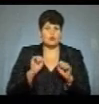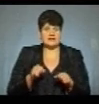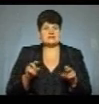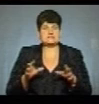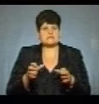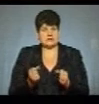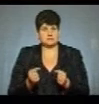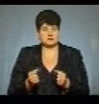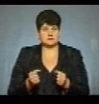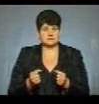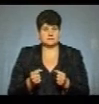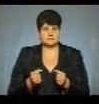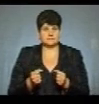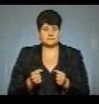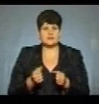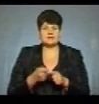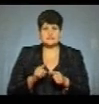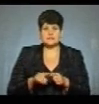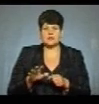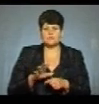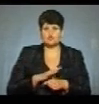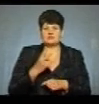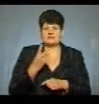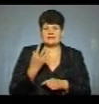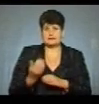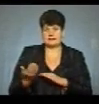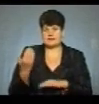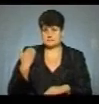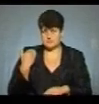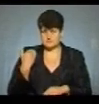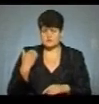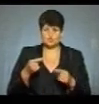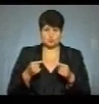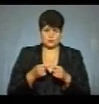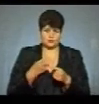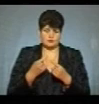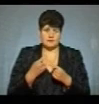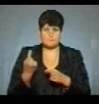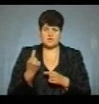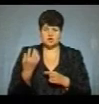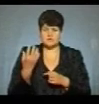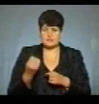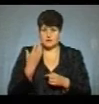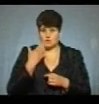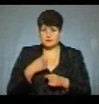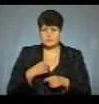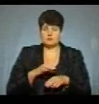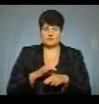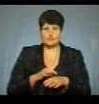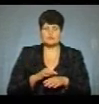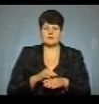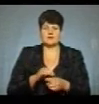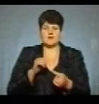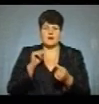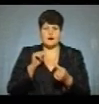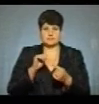затримати і все? Це було 2 дні назад. Якщо бути точним, якраз перший день, коли ми проводили антитерористичні